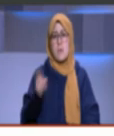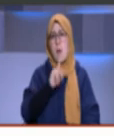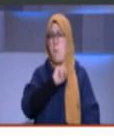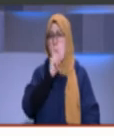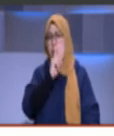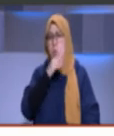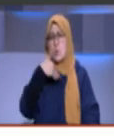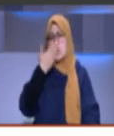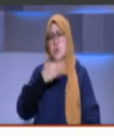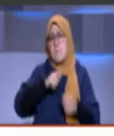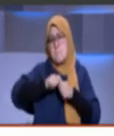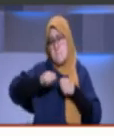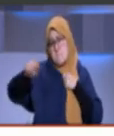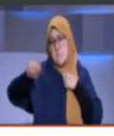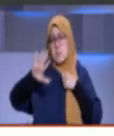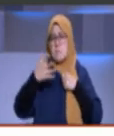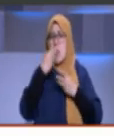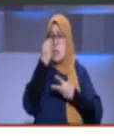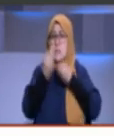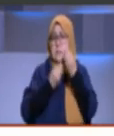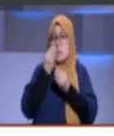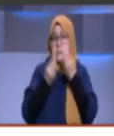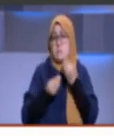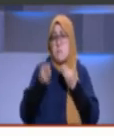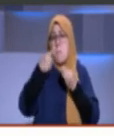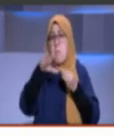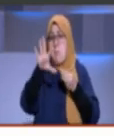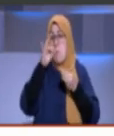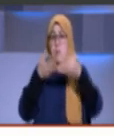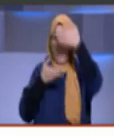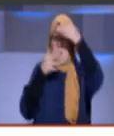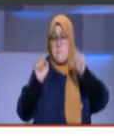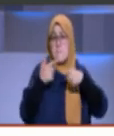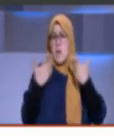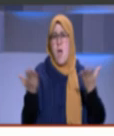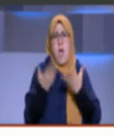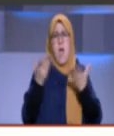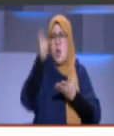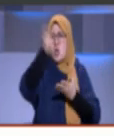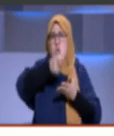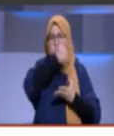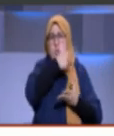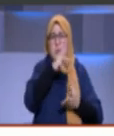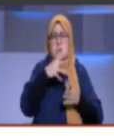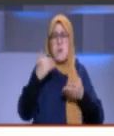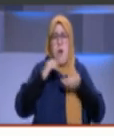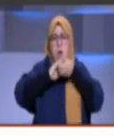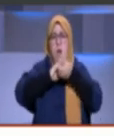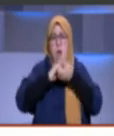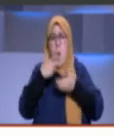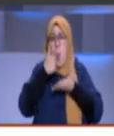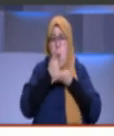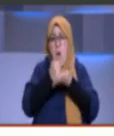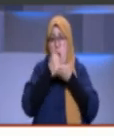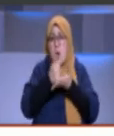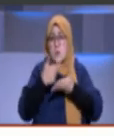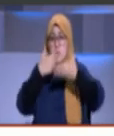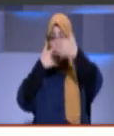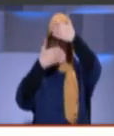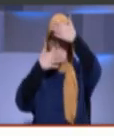عن ما اعتدنا عليه من جماعة الإخوان أو من أي من الأذرع المتحالفة معها أو اللي بتشتغل لحساب